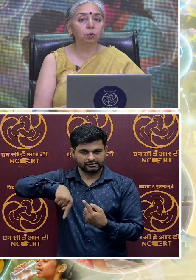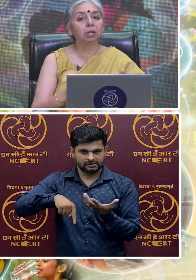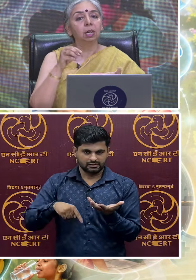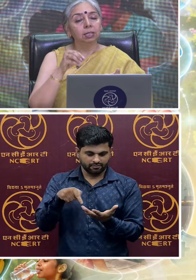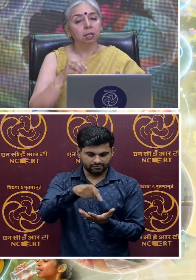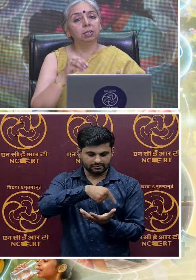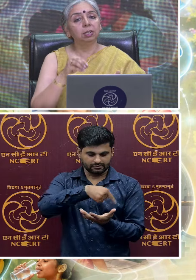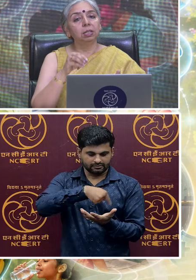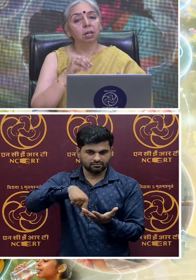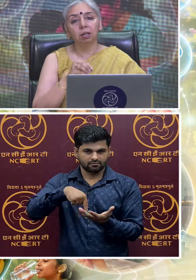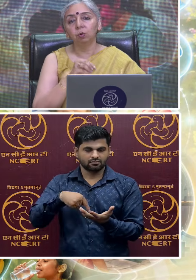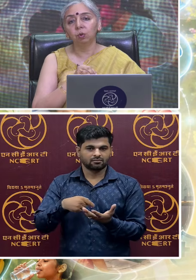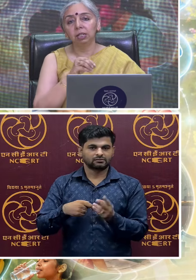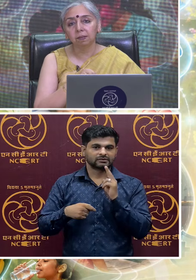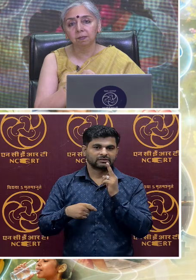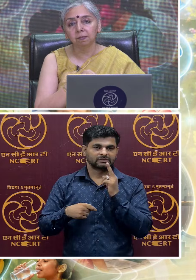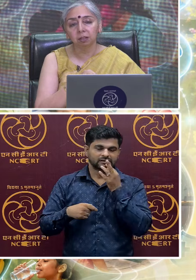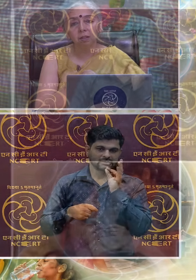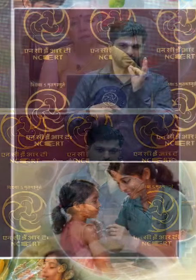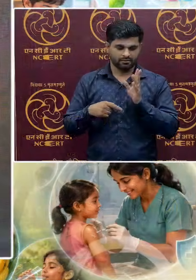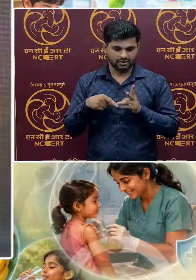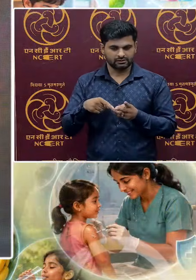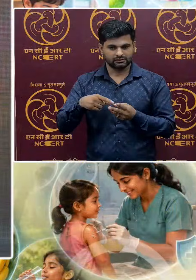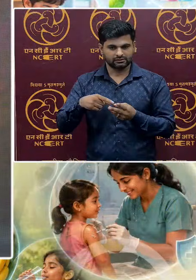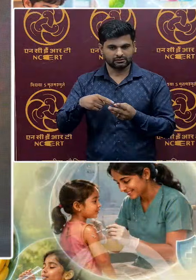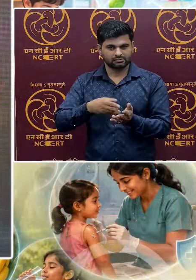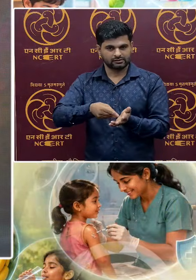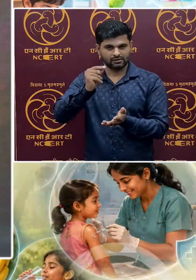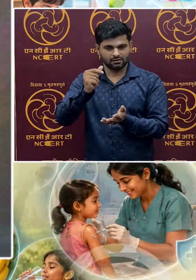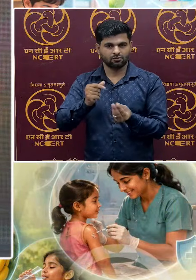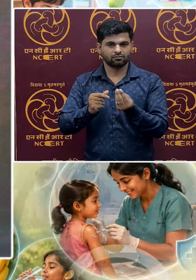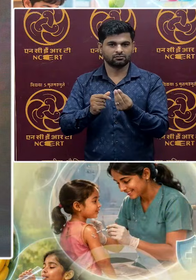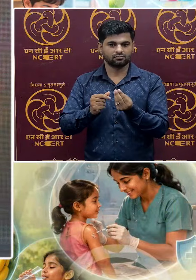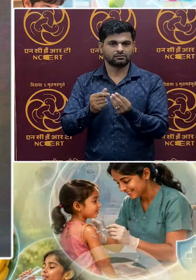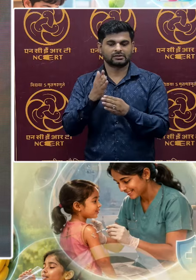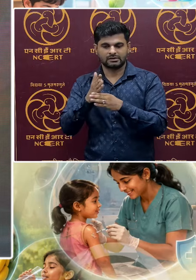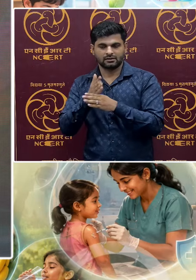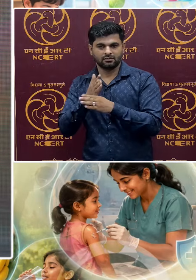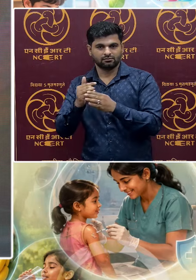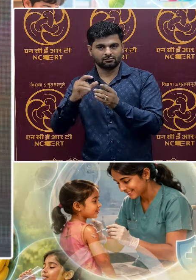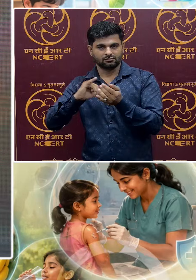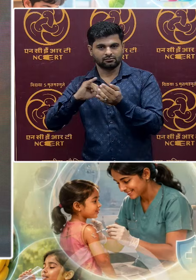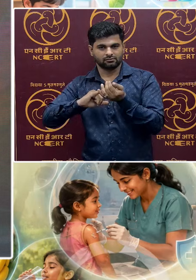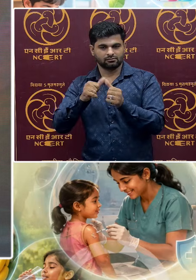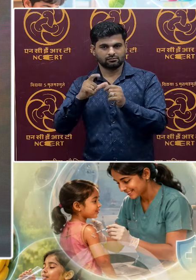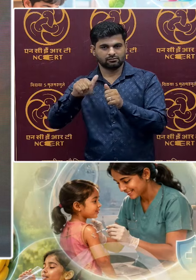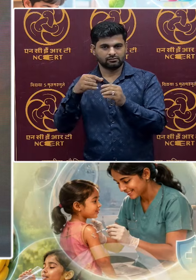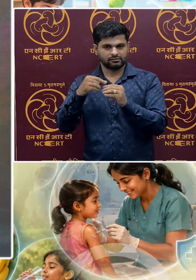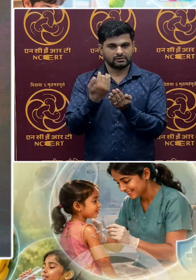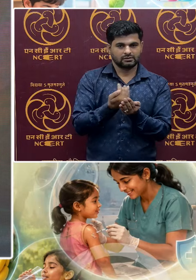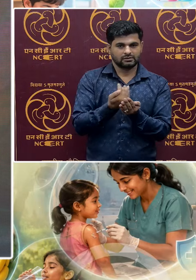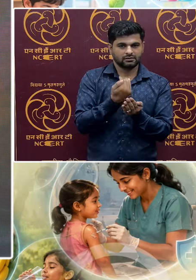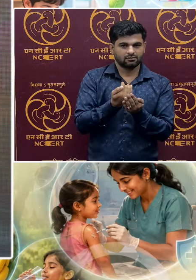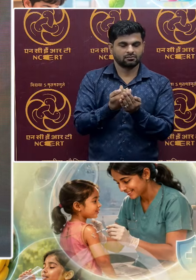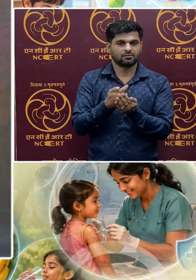करें तो उसमें सब्ज़ी, दाल, रोटी, चावल, थोड़ा सैलड होता था, दही होता था या छाछ पीते थे, उसके बाद एक फल खा लेते थे.